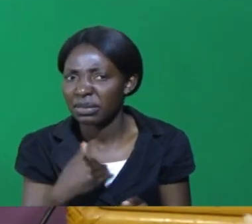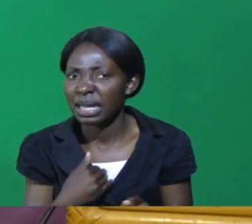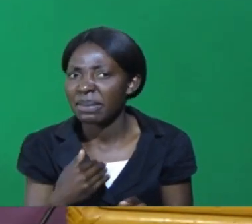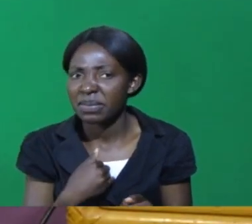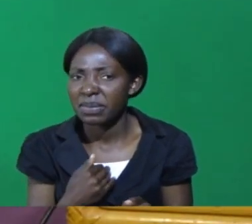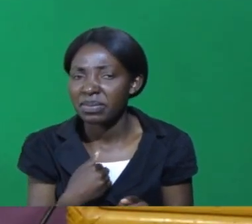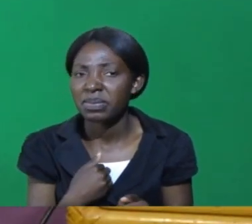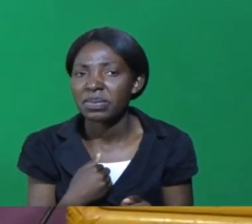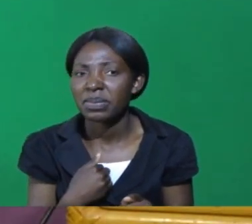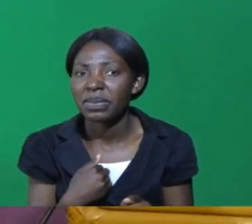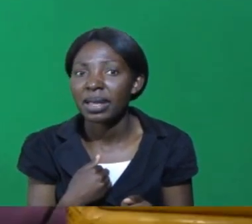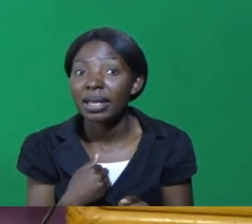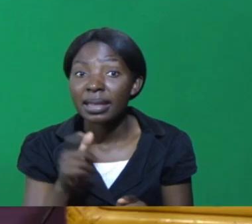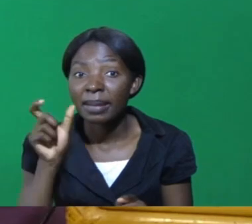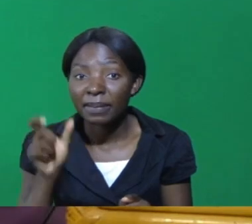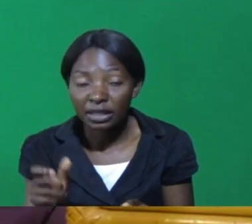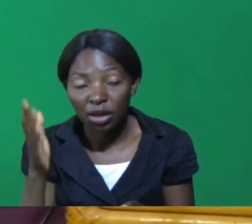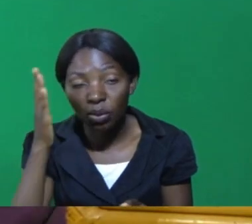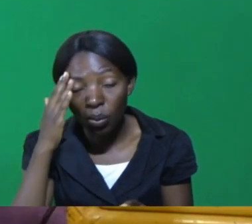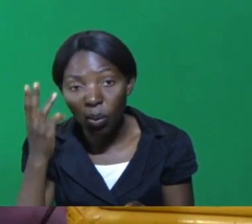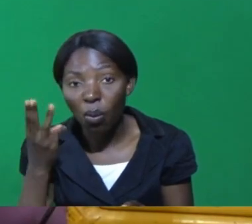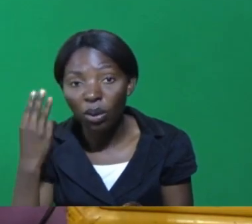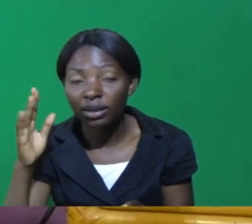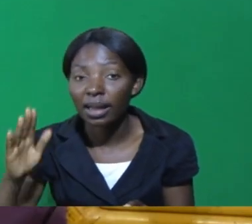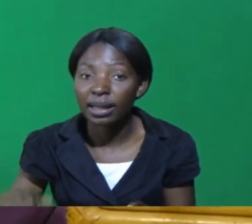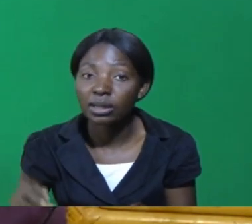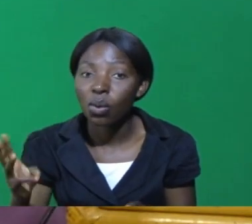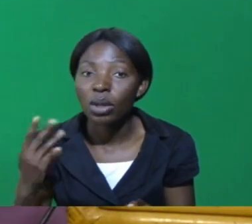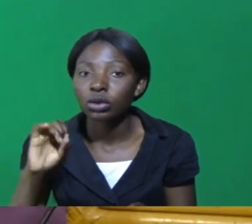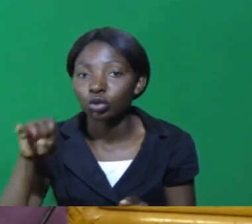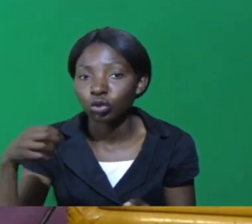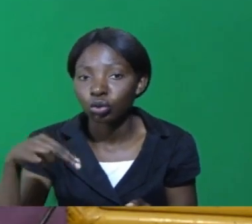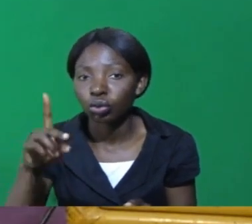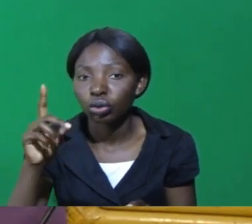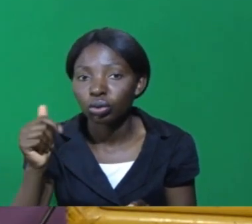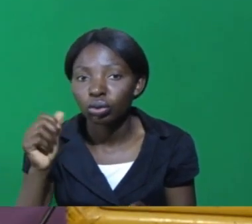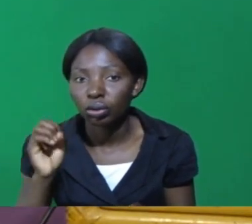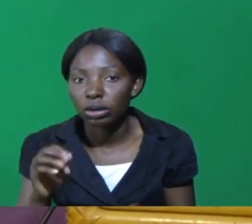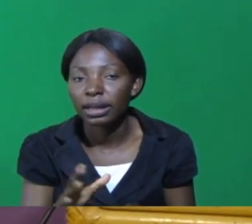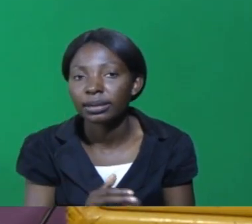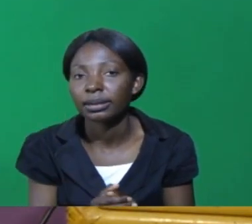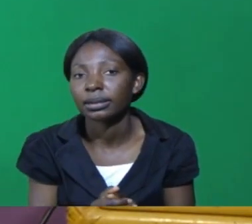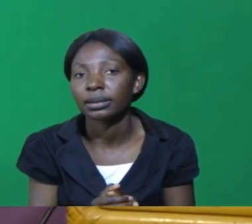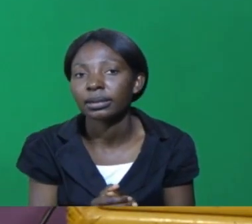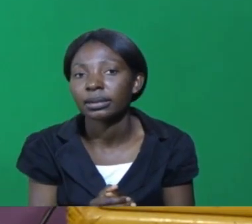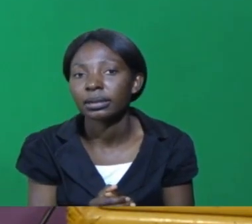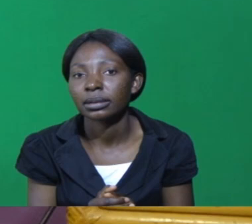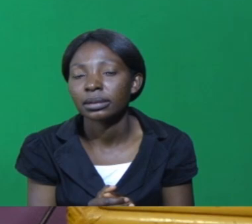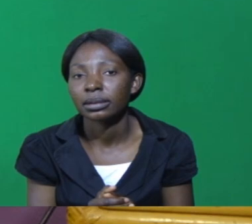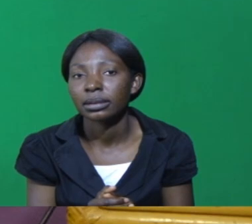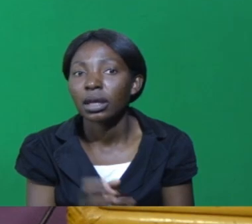ndini here aifanira kusvikopedzisira anga akudhuze naJesu ndiJudhasi. Saka maziso paaifamba uye achiti